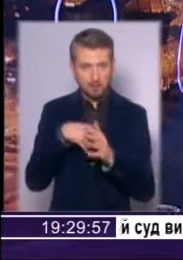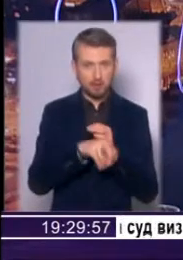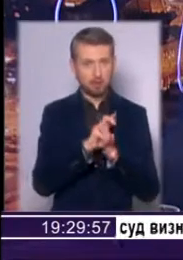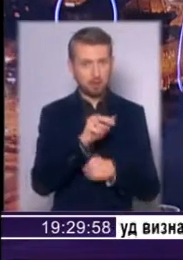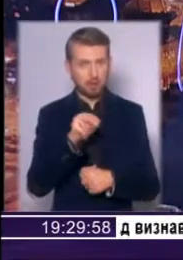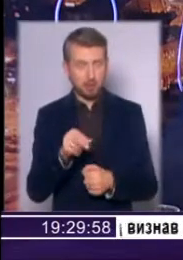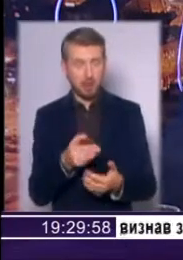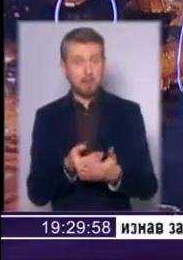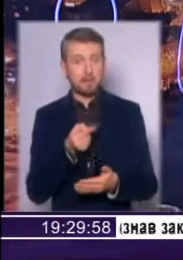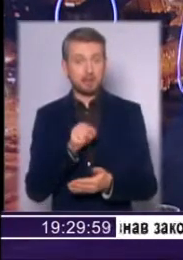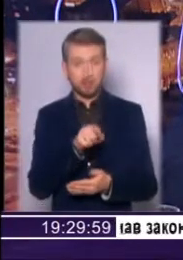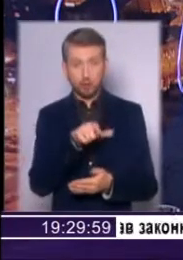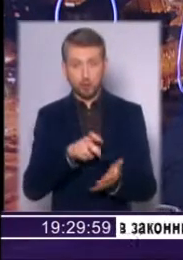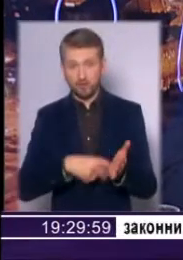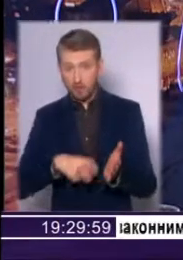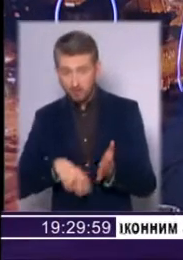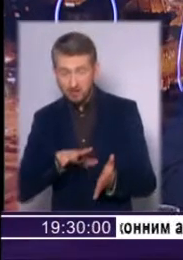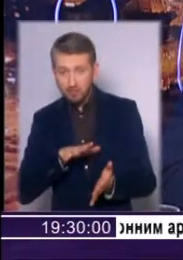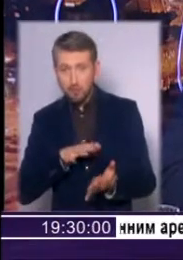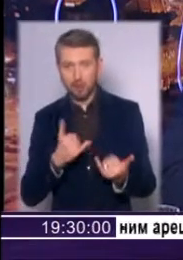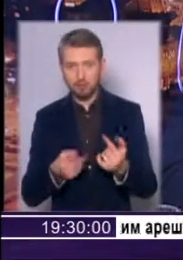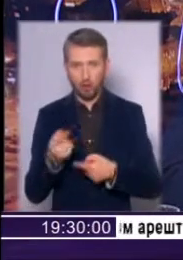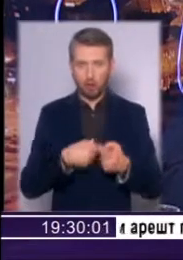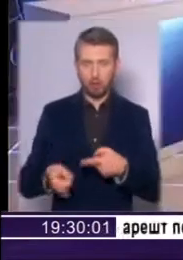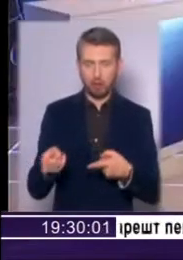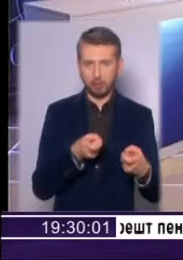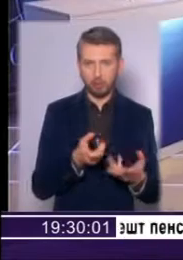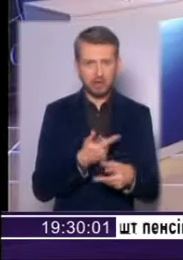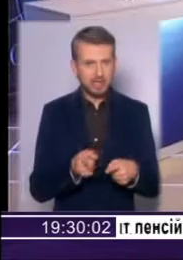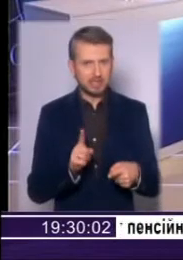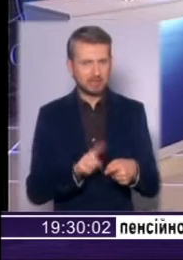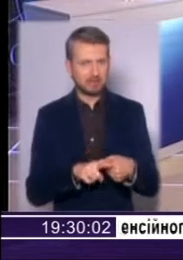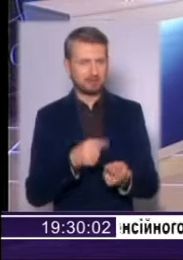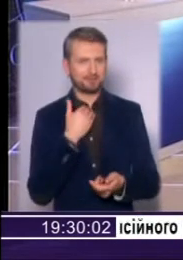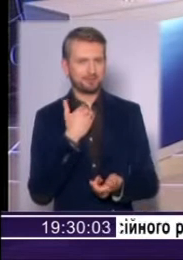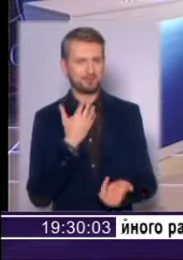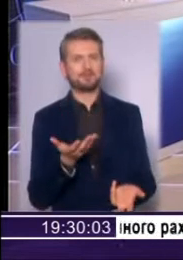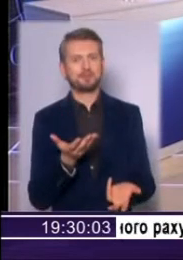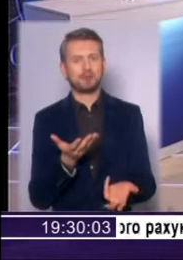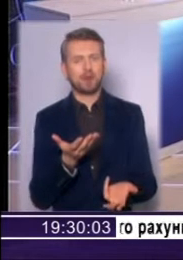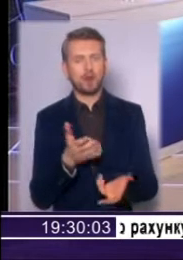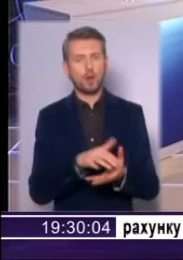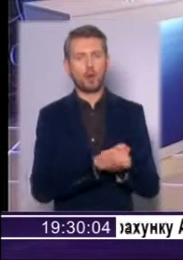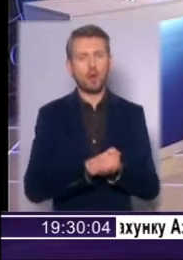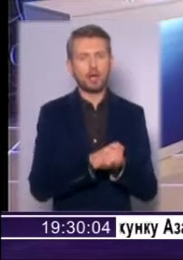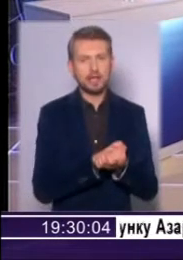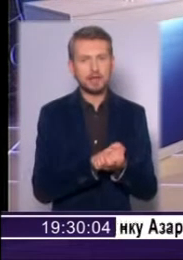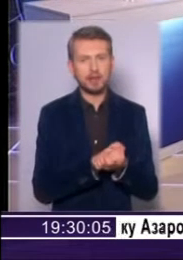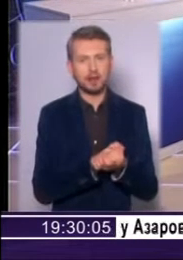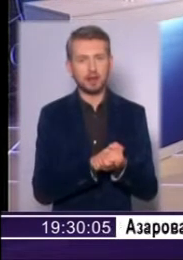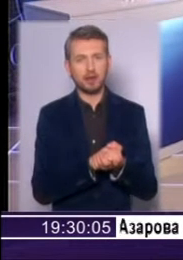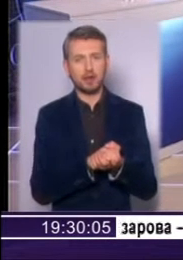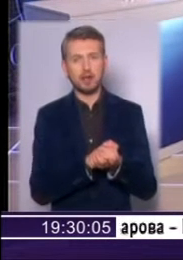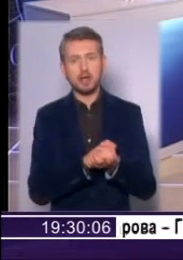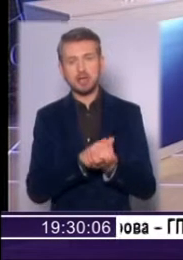тим, коли вони звідти виходили, ну, згадайте. Це виглядає, знаєте, що коаліція, аби і